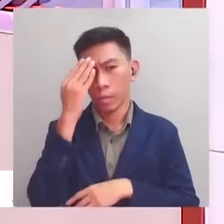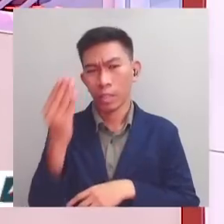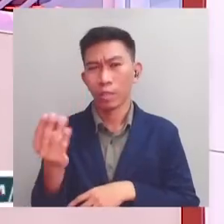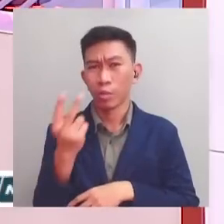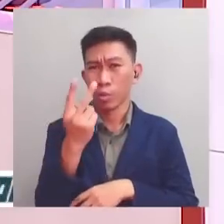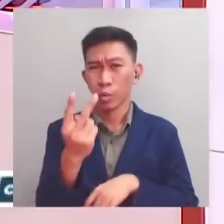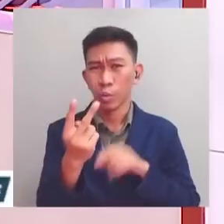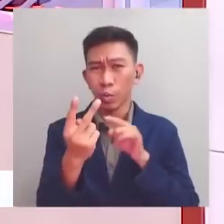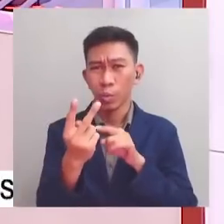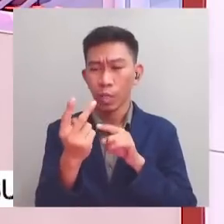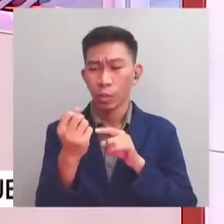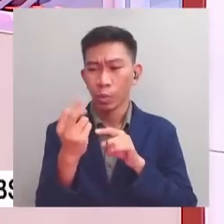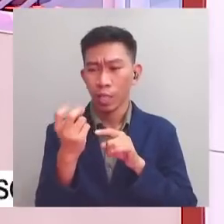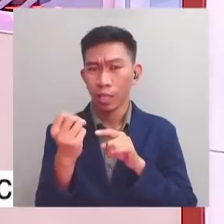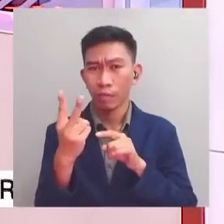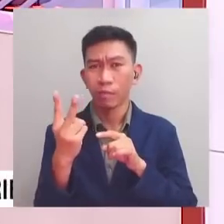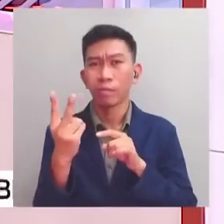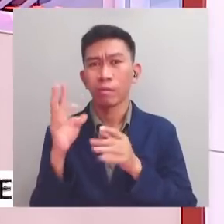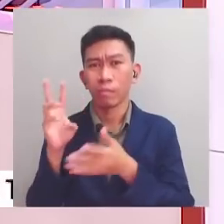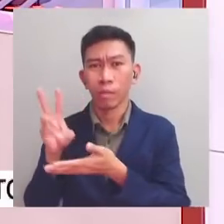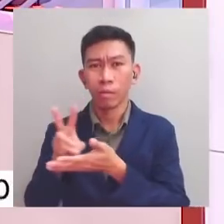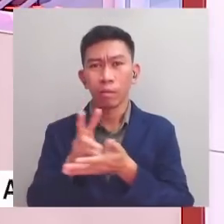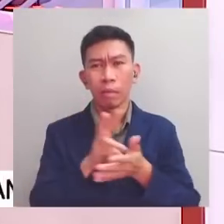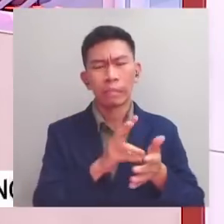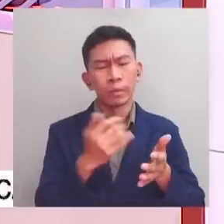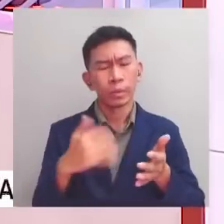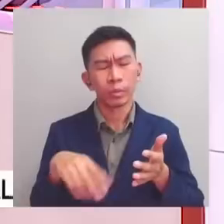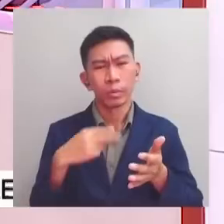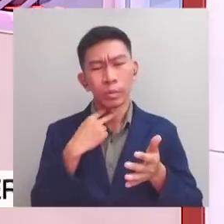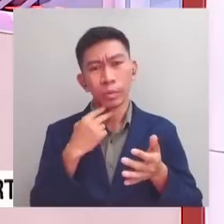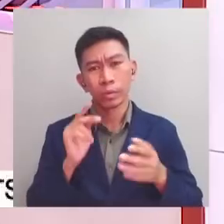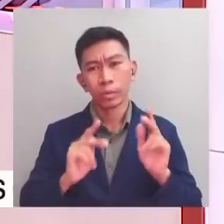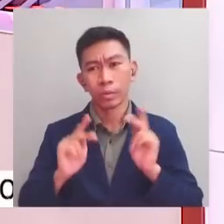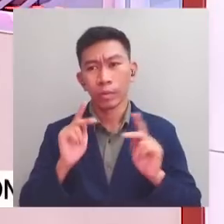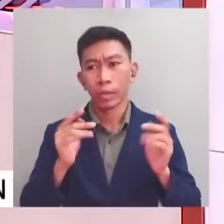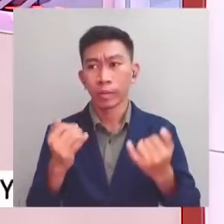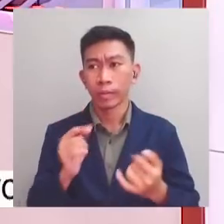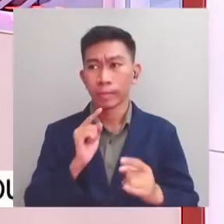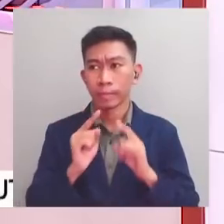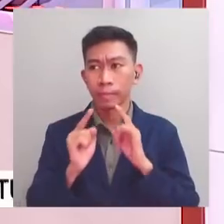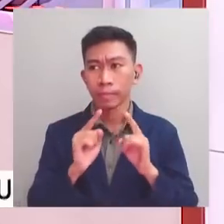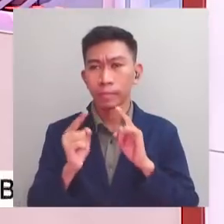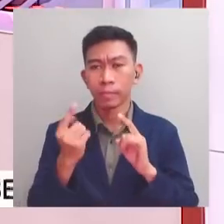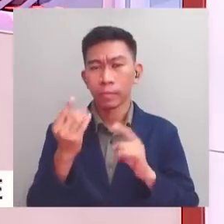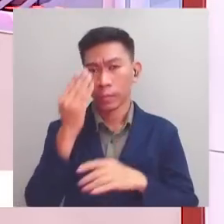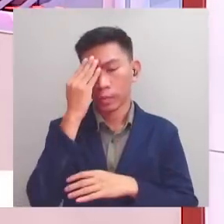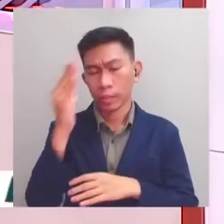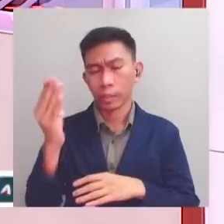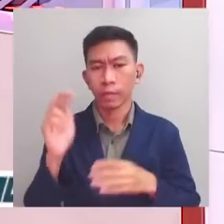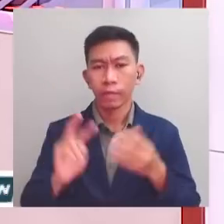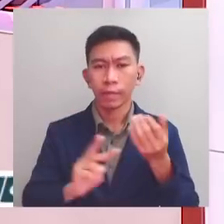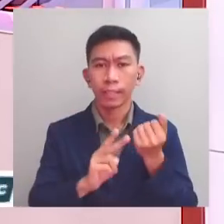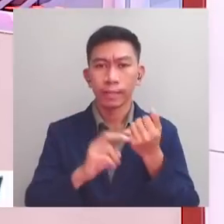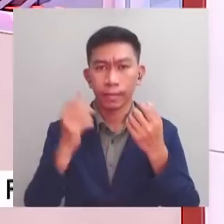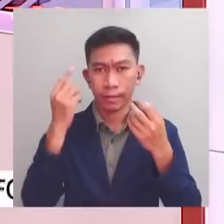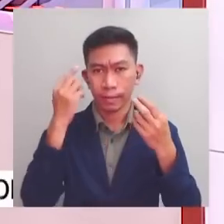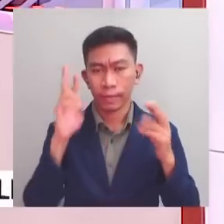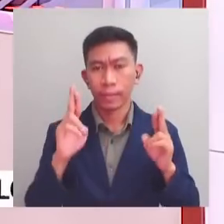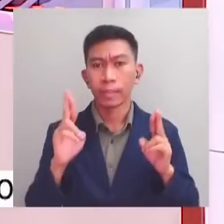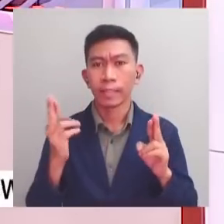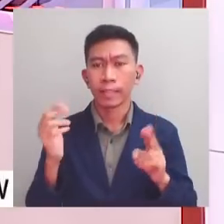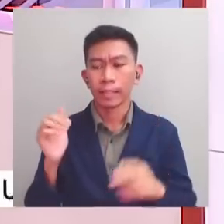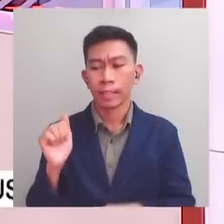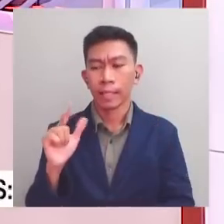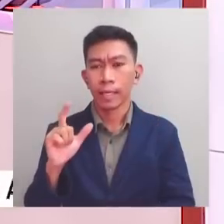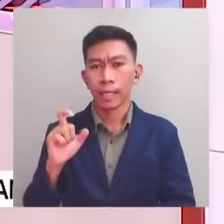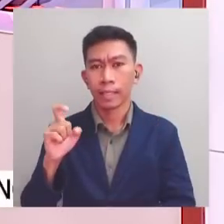areas displacing thousands of residents there. We'll now be speaking with Bulacan Vice Governor Alex Castro. Vice Governor Castro, good